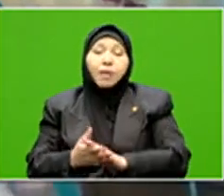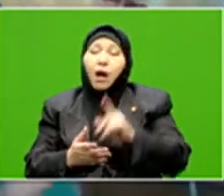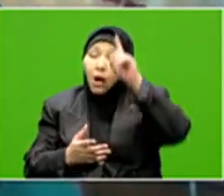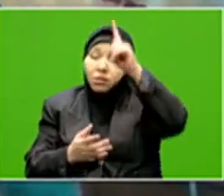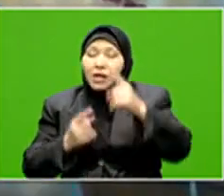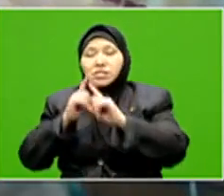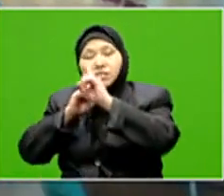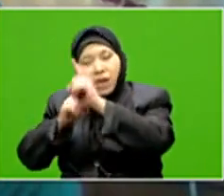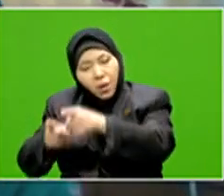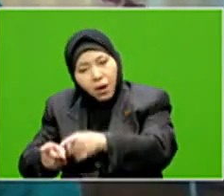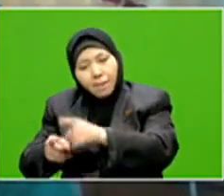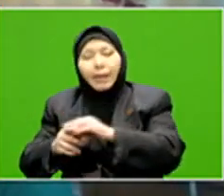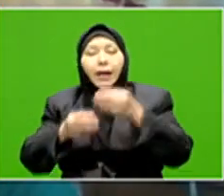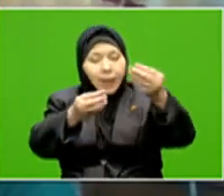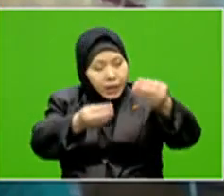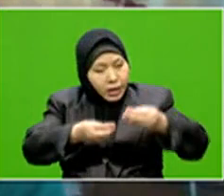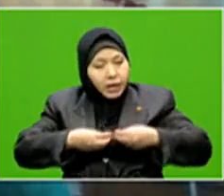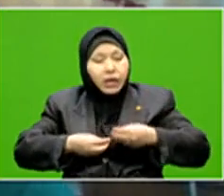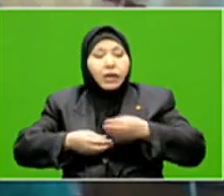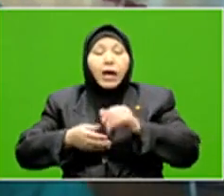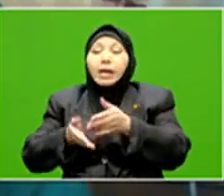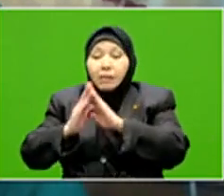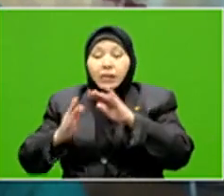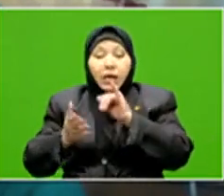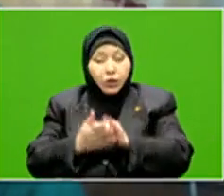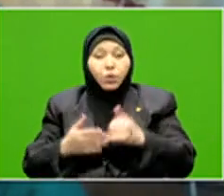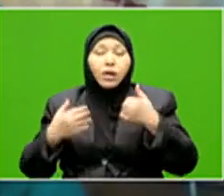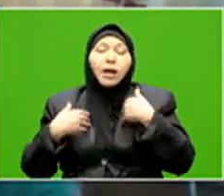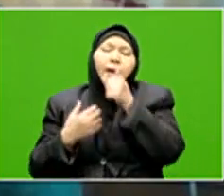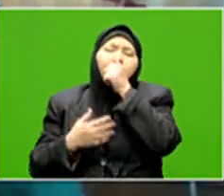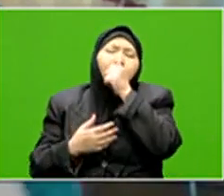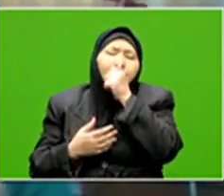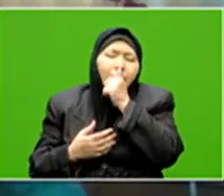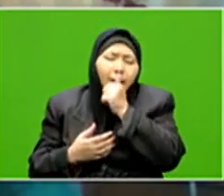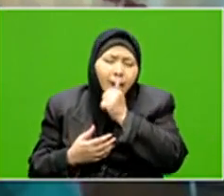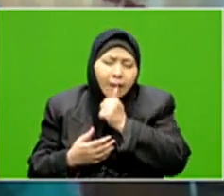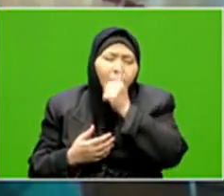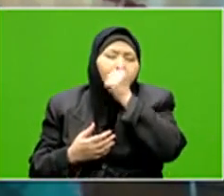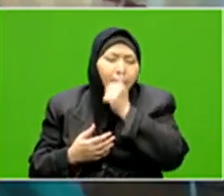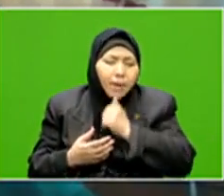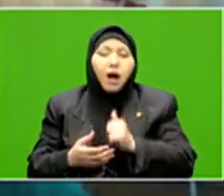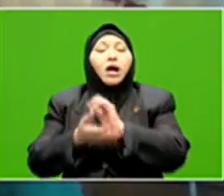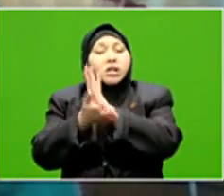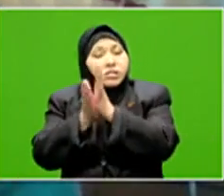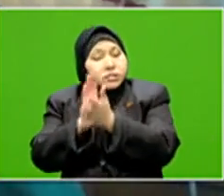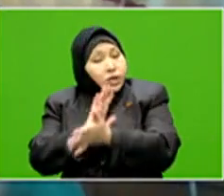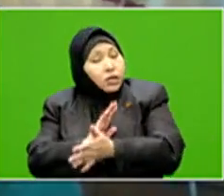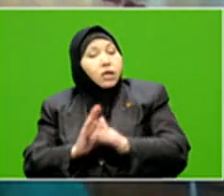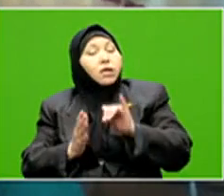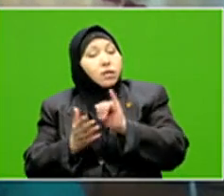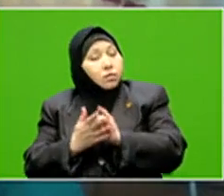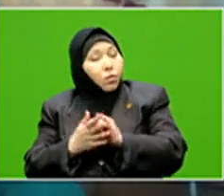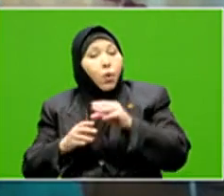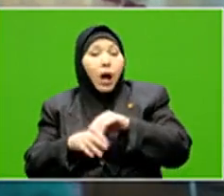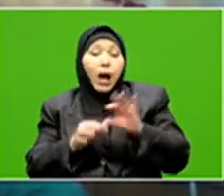bighulamin halim, Allah kurniakan anak saleh yang diminta itu anak yang penyabar. Maka kesimpulan dalam bicara ayat yang 87